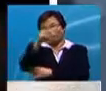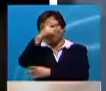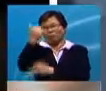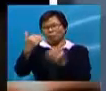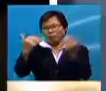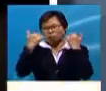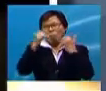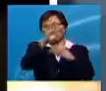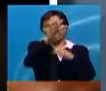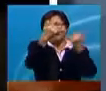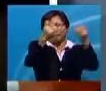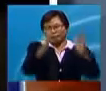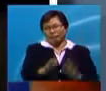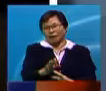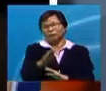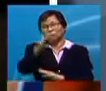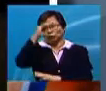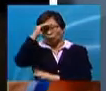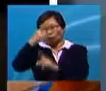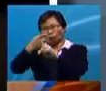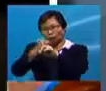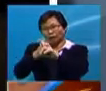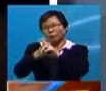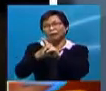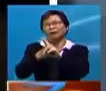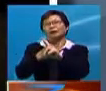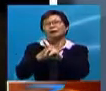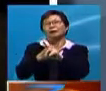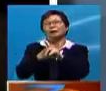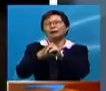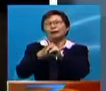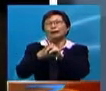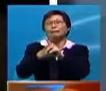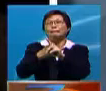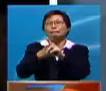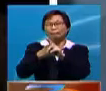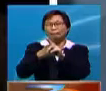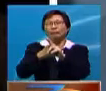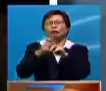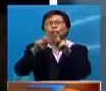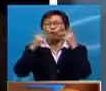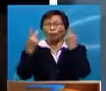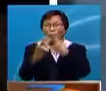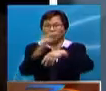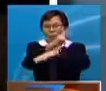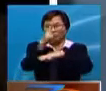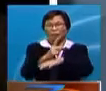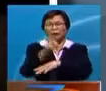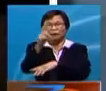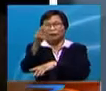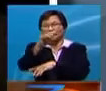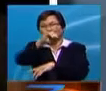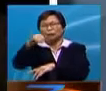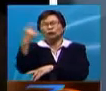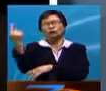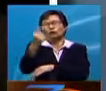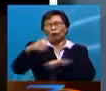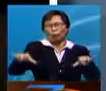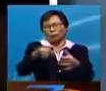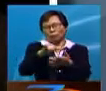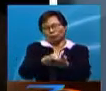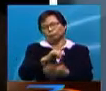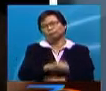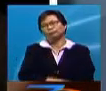persaraan empat pemain jdt itu daripada skuad kebangsaan Tengku Abdullah bertitta tunku Ismail Sultan Ibrahim sememangnya sentiasa berbuat